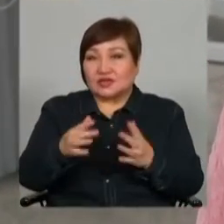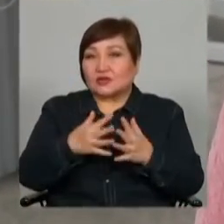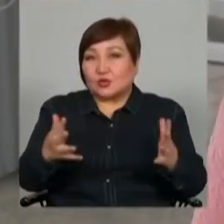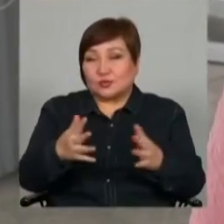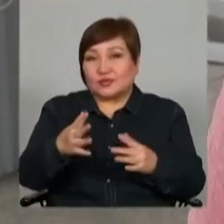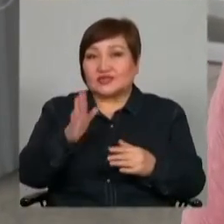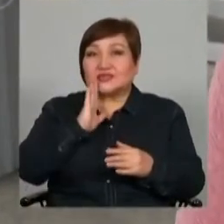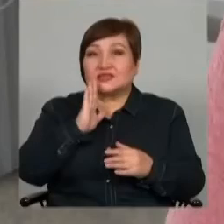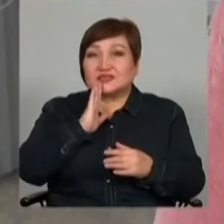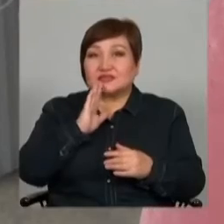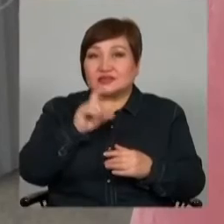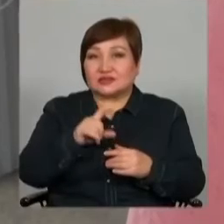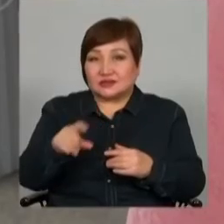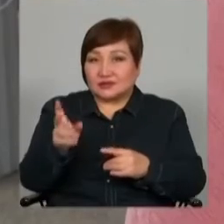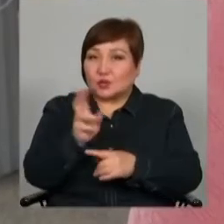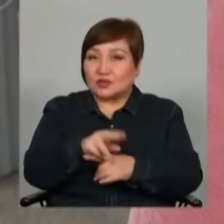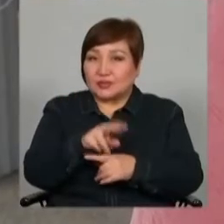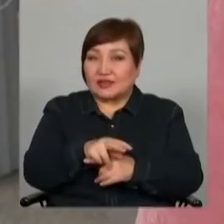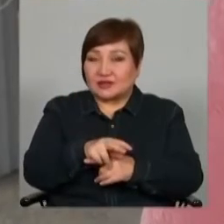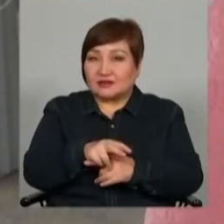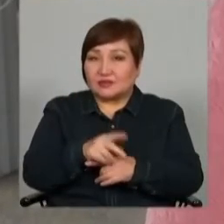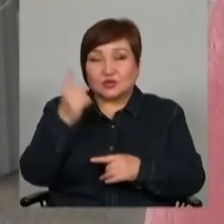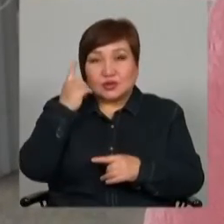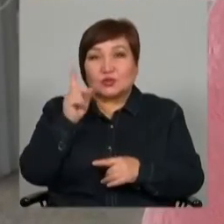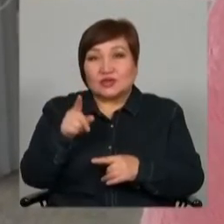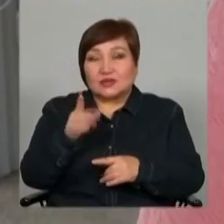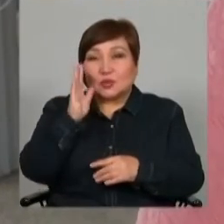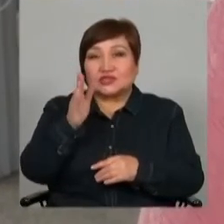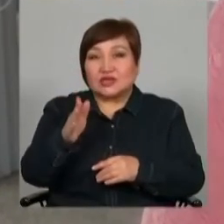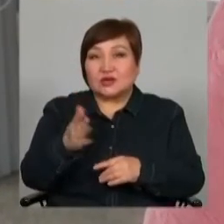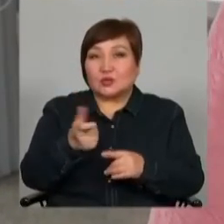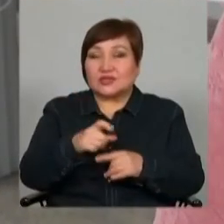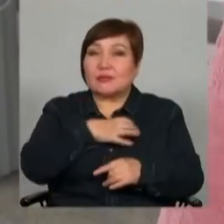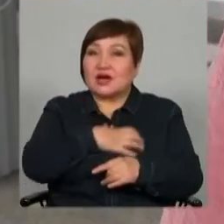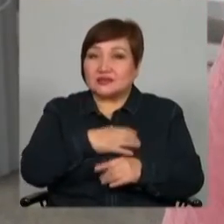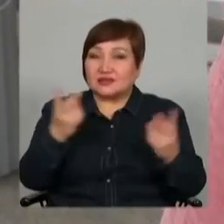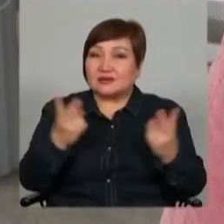Оларды, мен ойлайым, оларға болашаққа өте маңызды керек болады осы